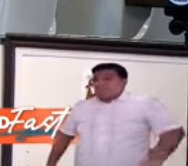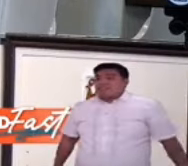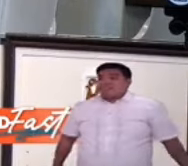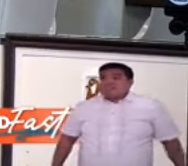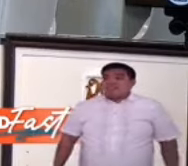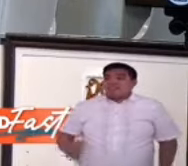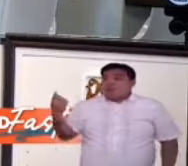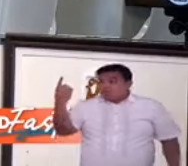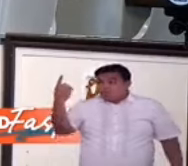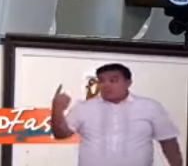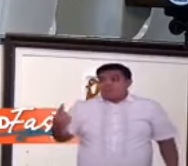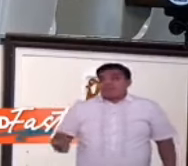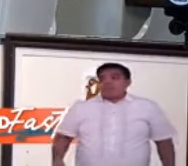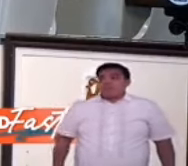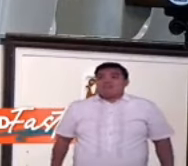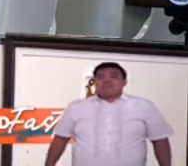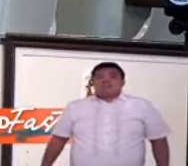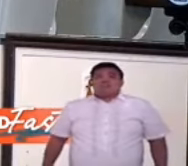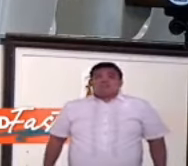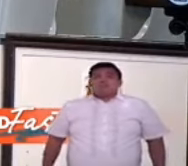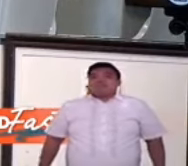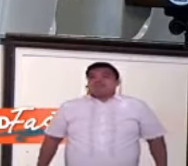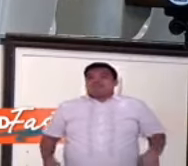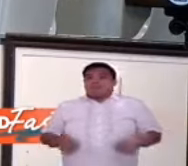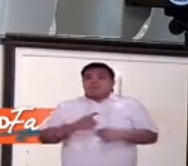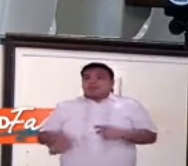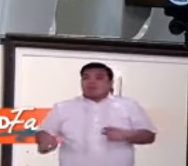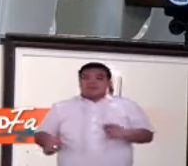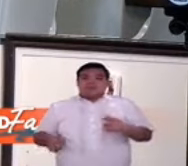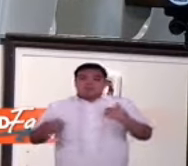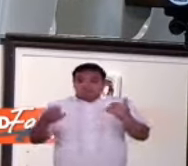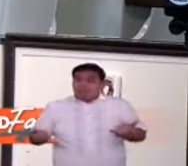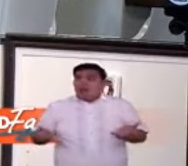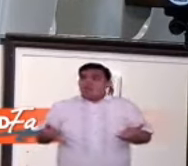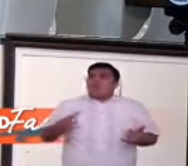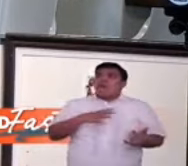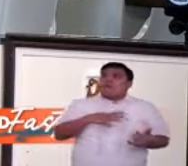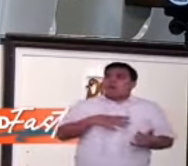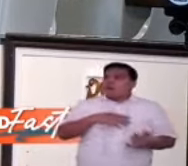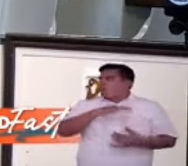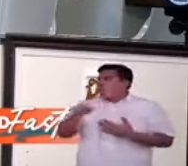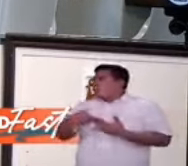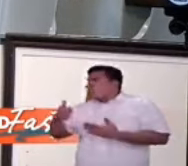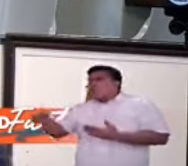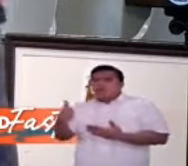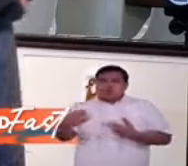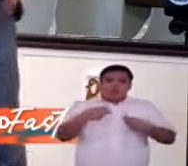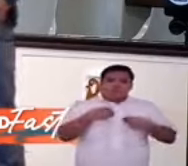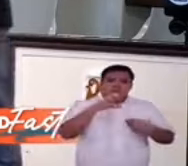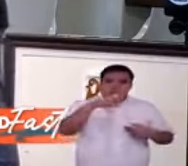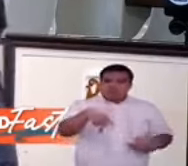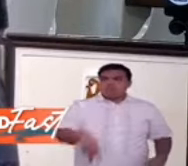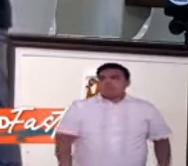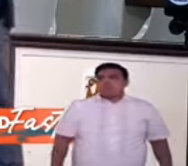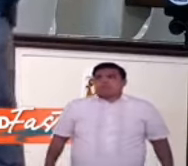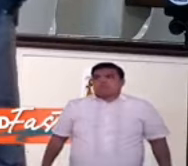tuon. Mga kaigsunan, pag wagtang ni Voltage 5, oh, na-honor ko eh. Tinuna. I'm not joking. Wala naman diri